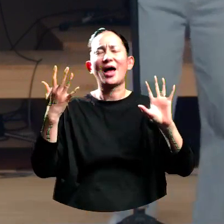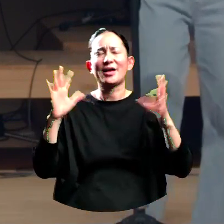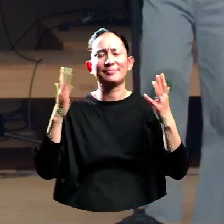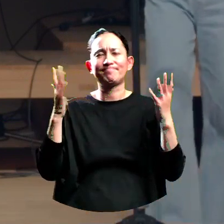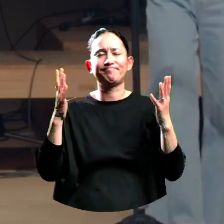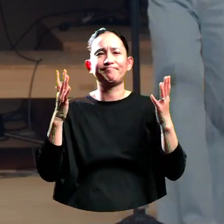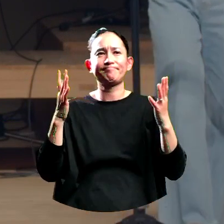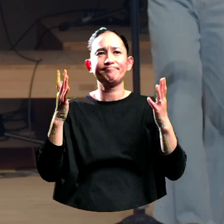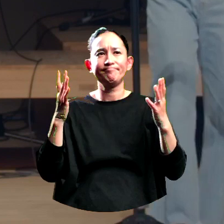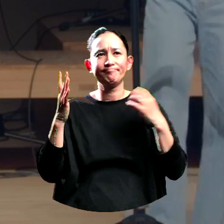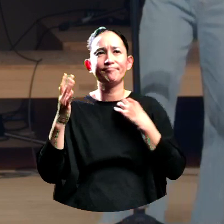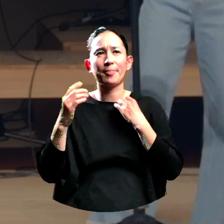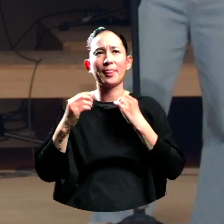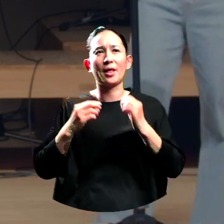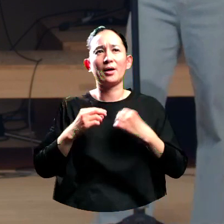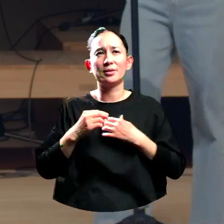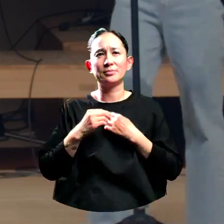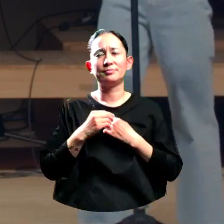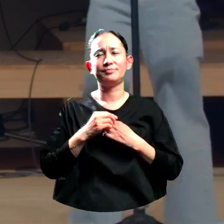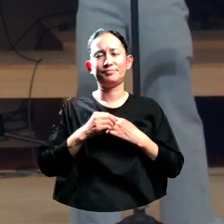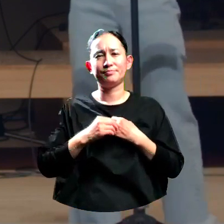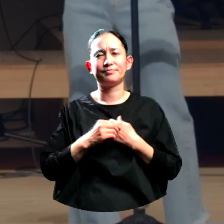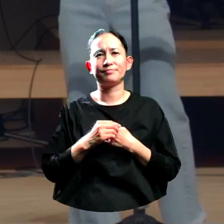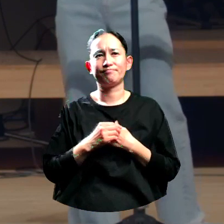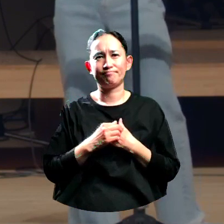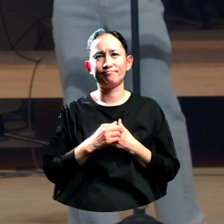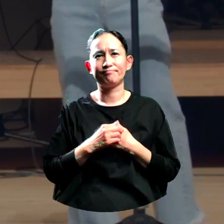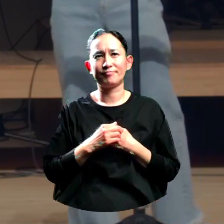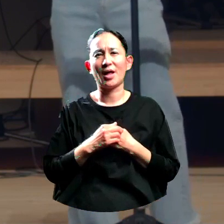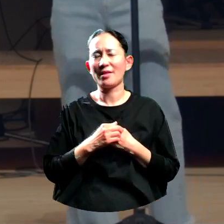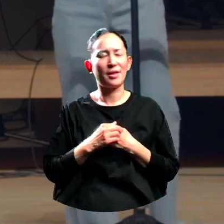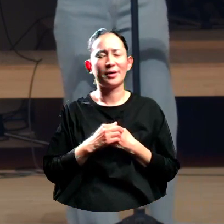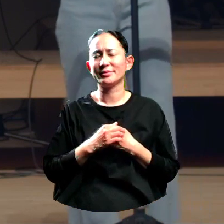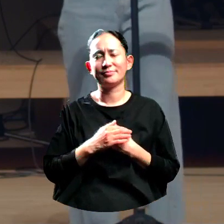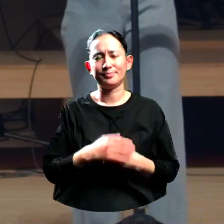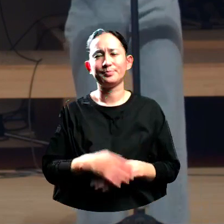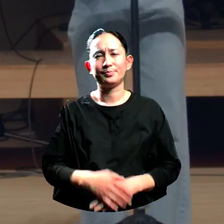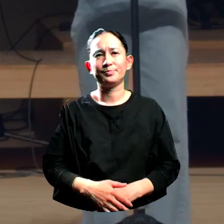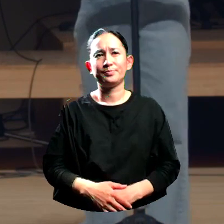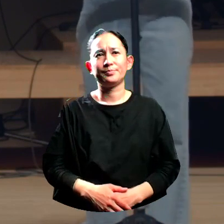っていうのは廃れていくでしょ、消えていくでしょ。 Because what is fake will fade.